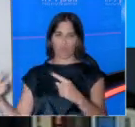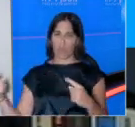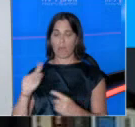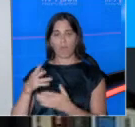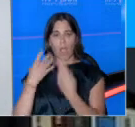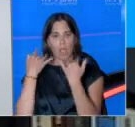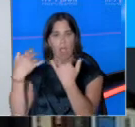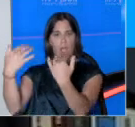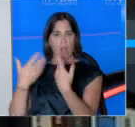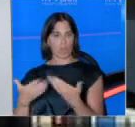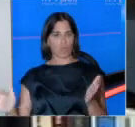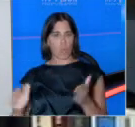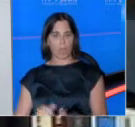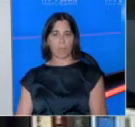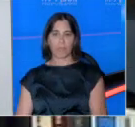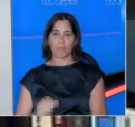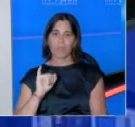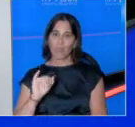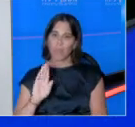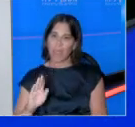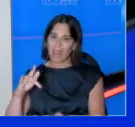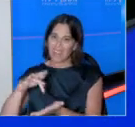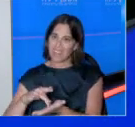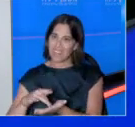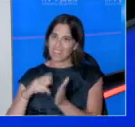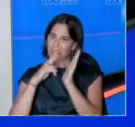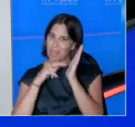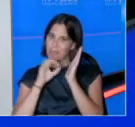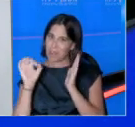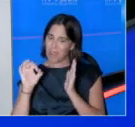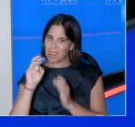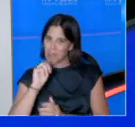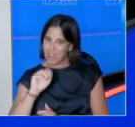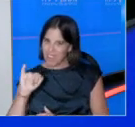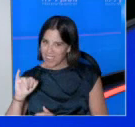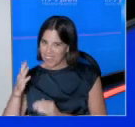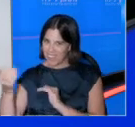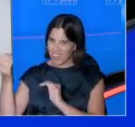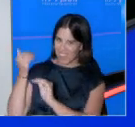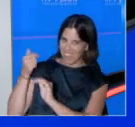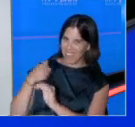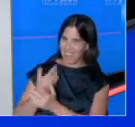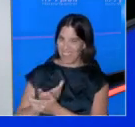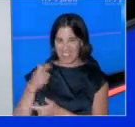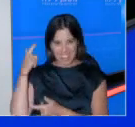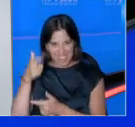פתוח לכולם. דוקטור יהודה בלנגה, שנמצא עם תמונה של מנצ'סטר יונייטד וויה ריאל נתנו